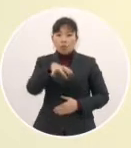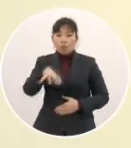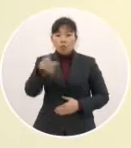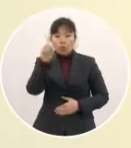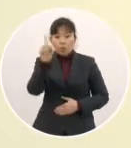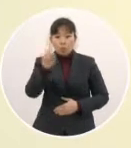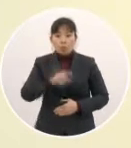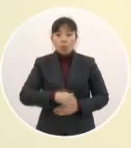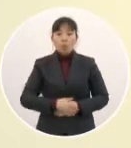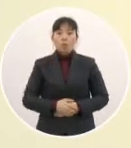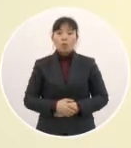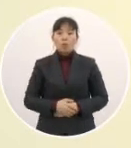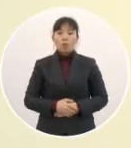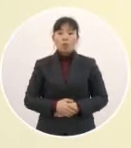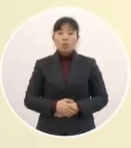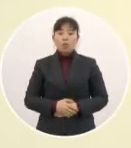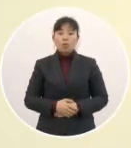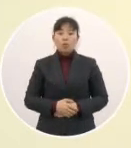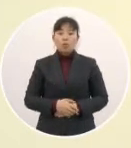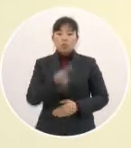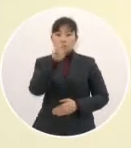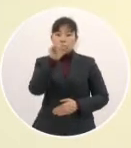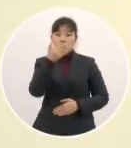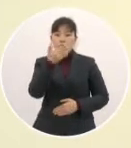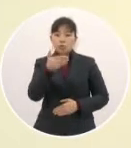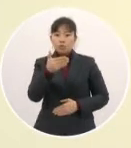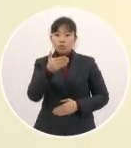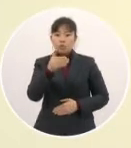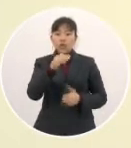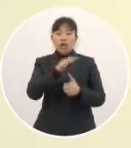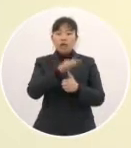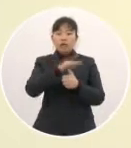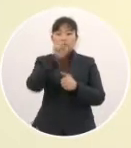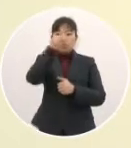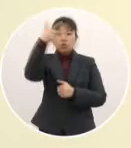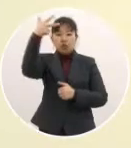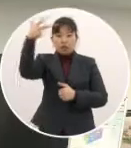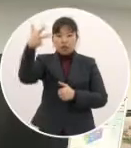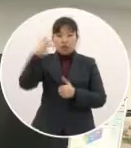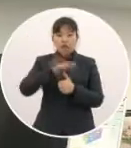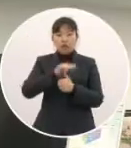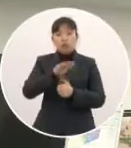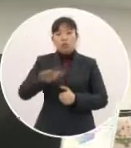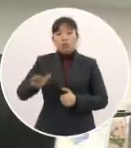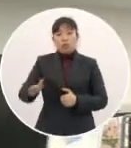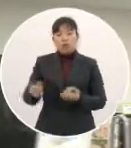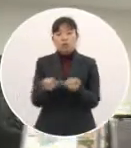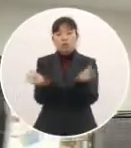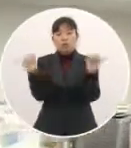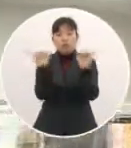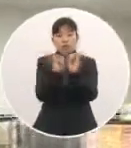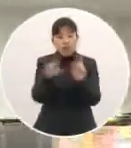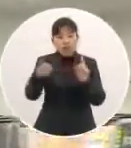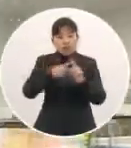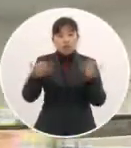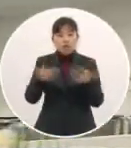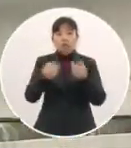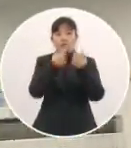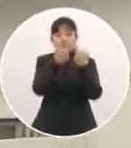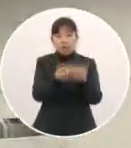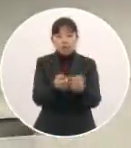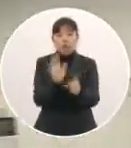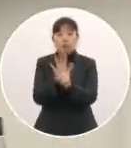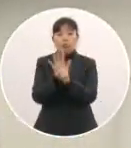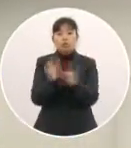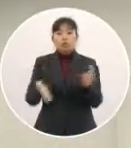ここは？ ここはね、ウインク愛知の17階、愛知子育て女性再就職サポートセン